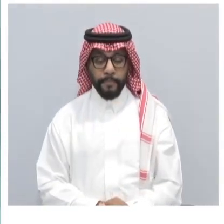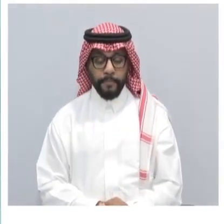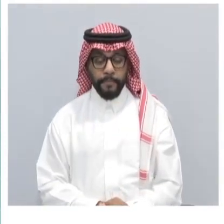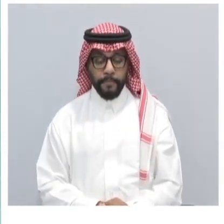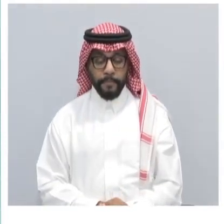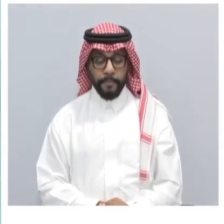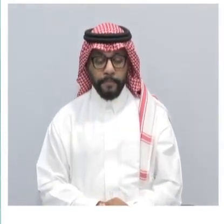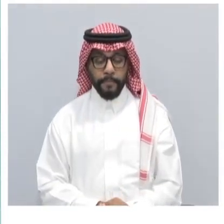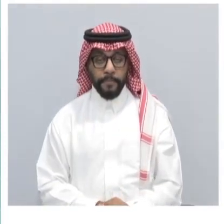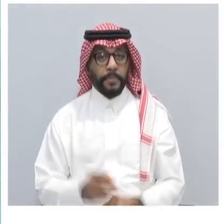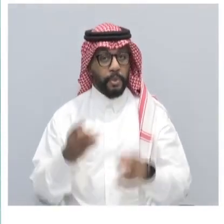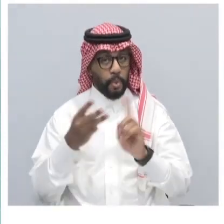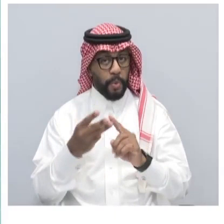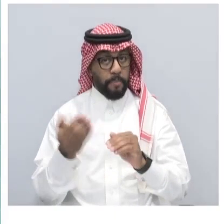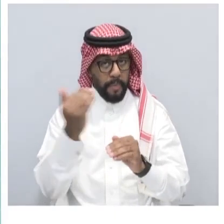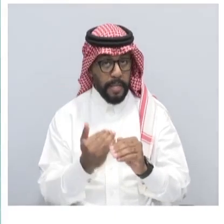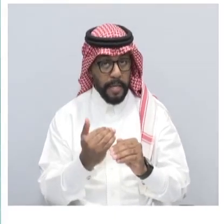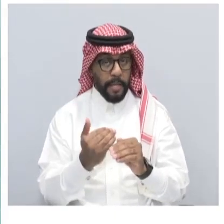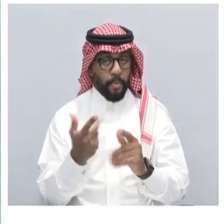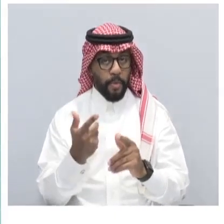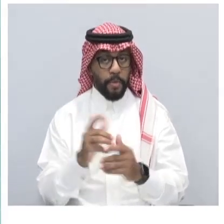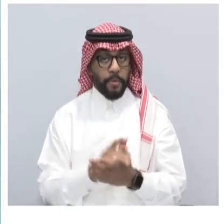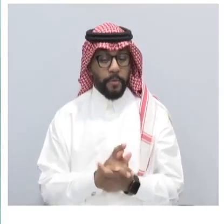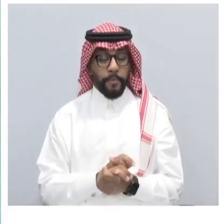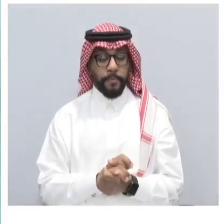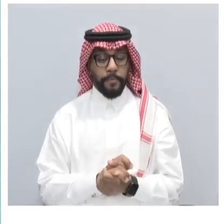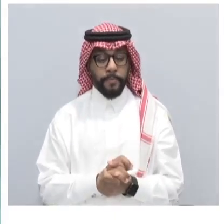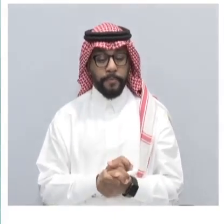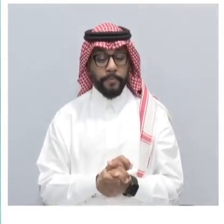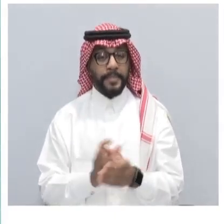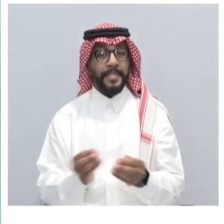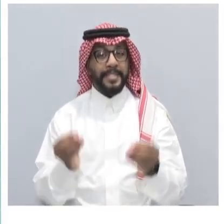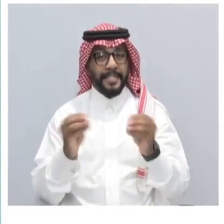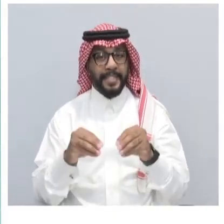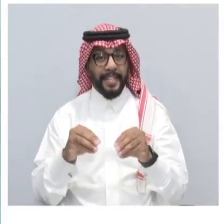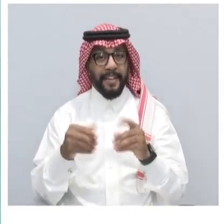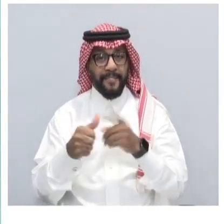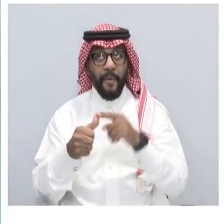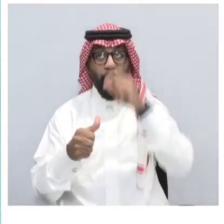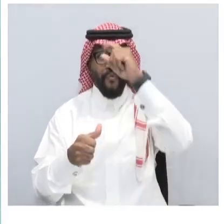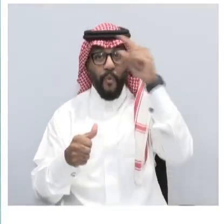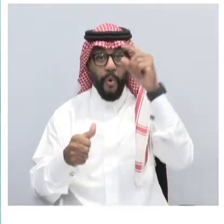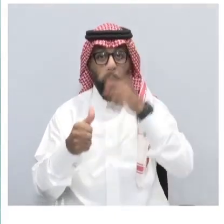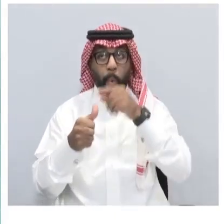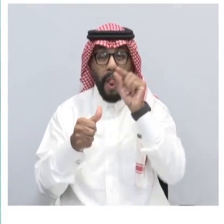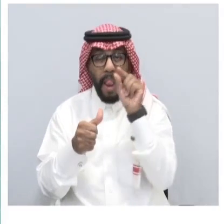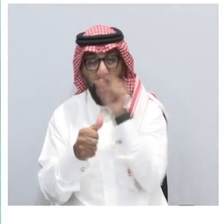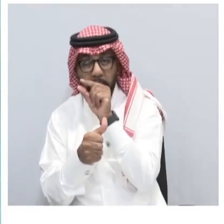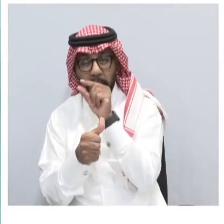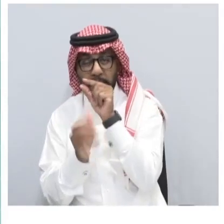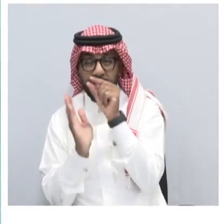ماذا تتبقى لدينا ممتاز نريد اضافه مسافه بادئه معلقه هنا